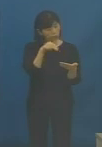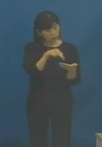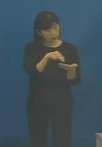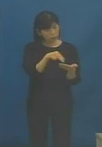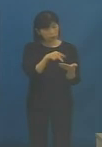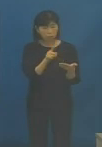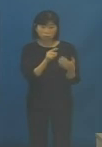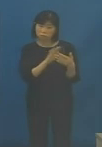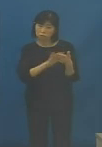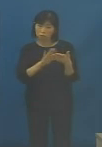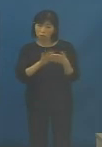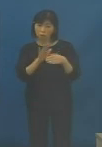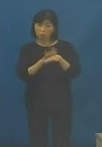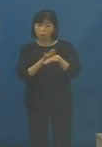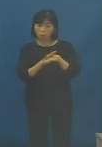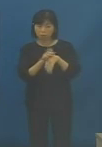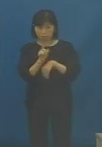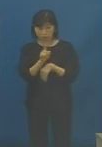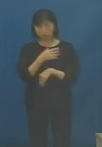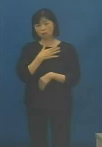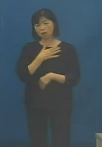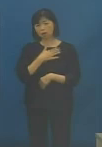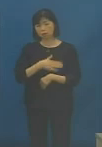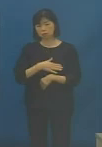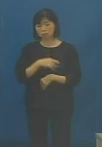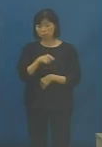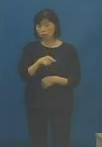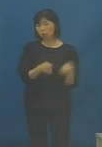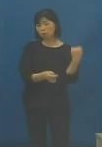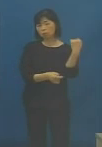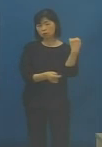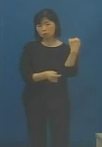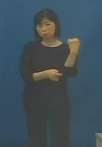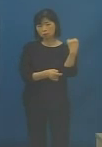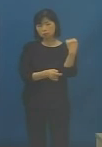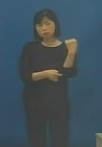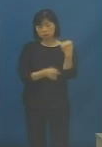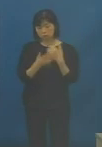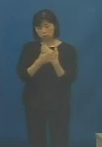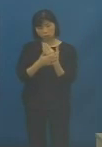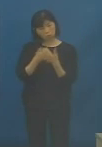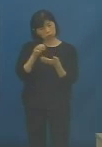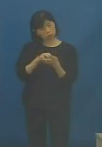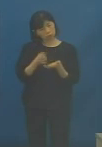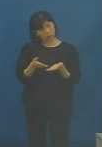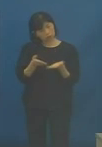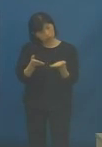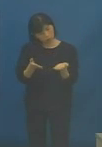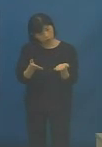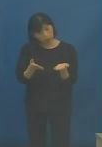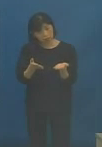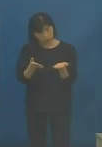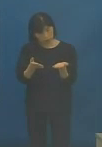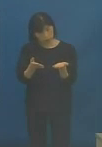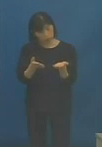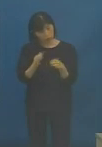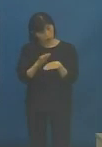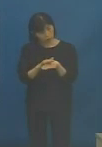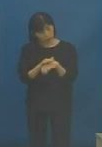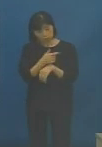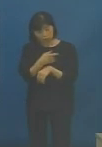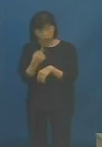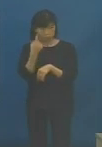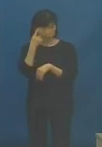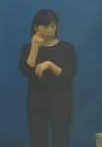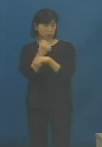けでありまして、でああいうものを元に出そうかというような検討とかですね、まあ、医療と皆さんされるわけです。で、ま